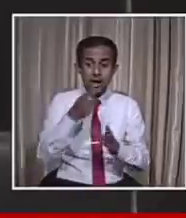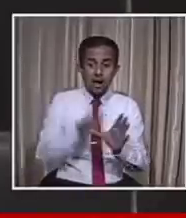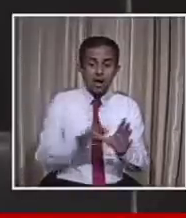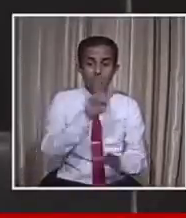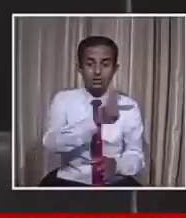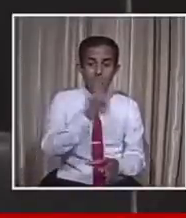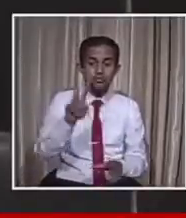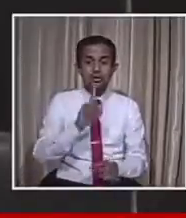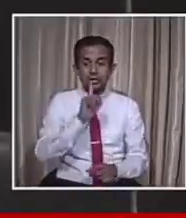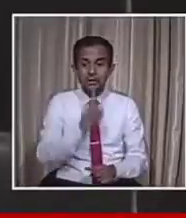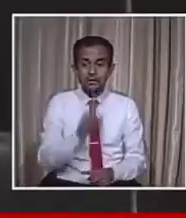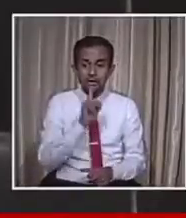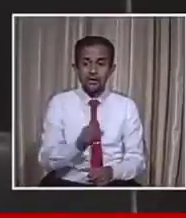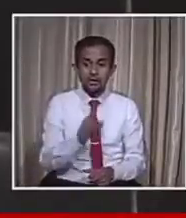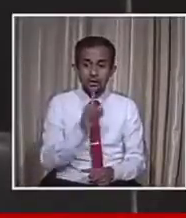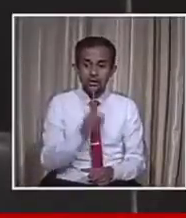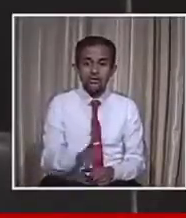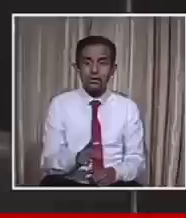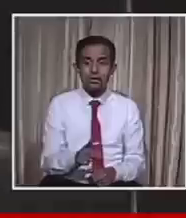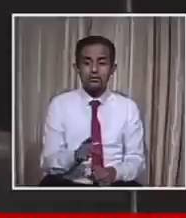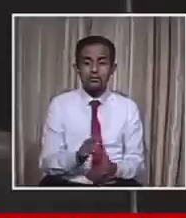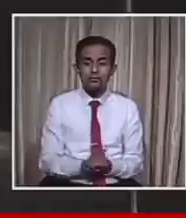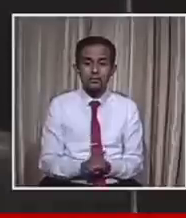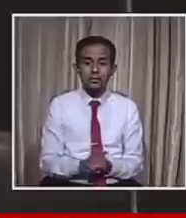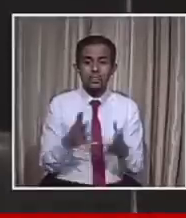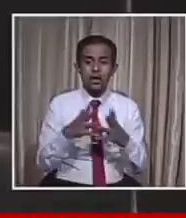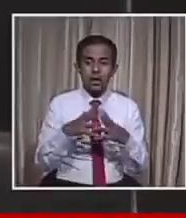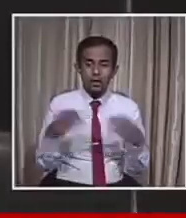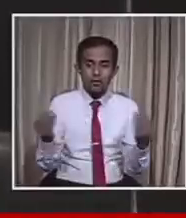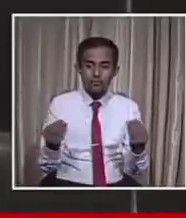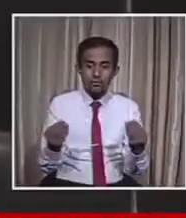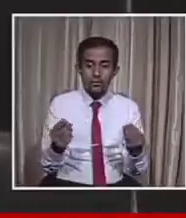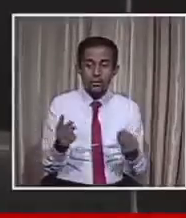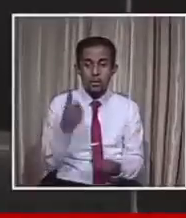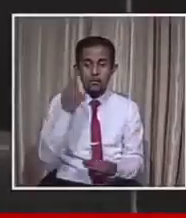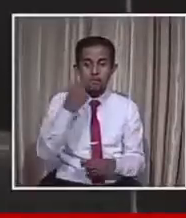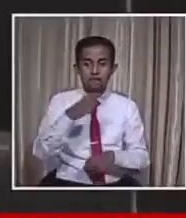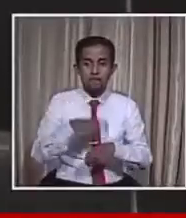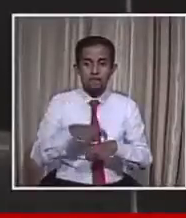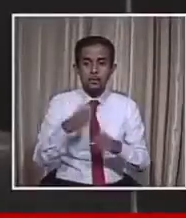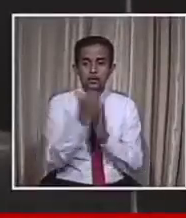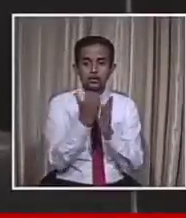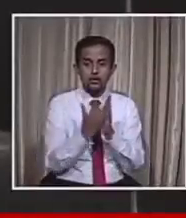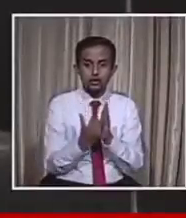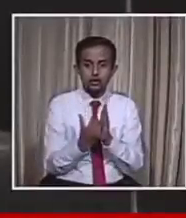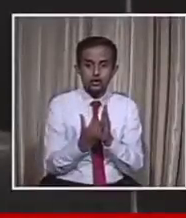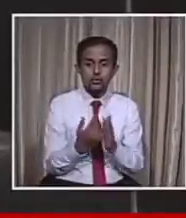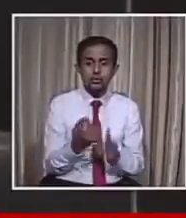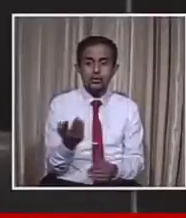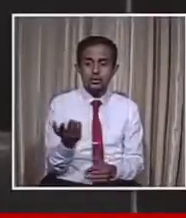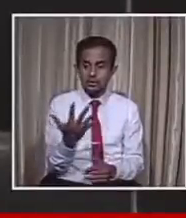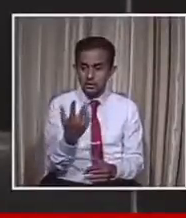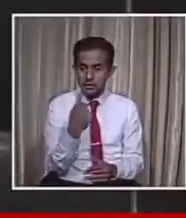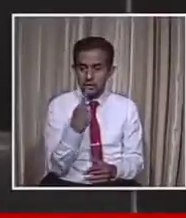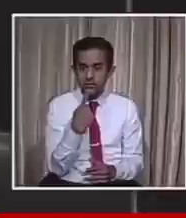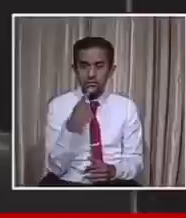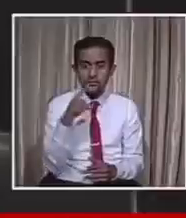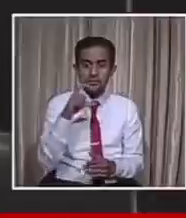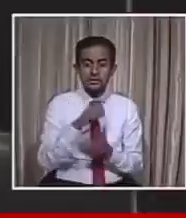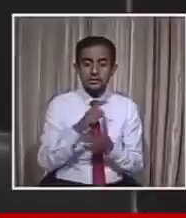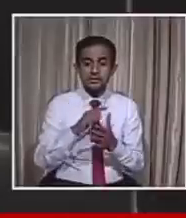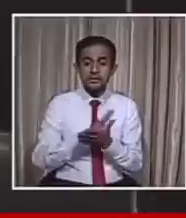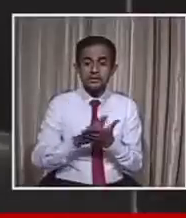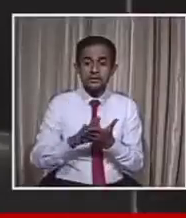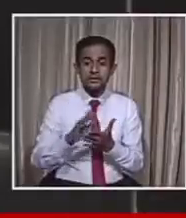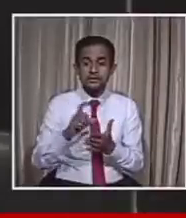ஒருமித்த கருத்துக்கு முன்வர வேண்டுமெனவும் அவர் தெரிவித்துள்ளார். இதுவேளை தற்போது நாட்டில் எஞ்சியிறக்கும் டொலர்களை எரிபொருள் தாங்கி போன்று பதிவிறக்கம்